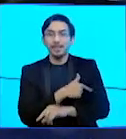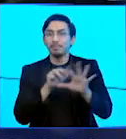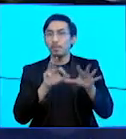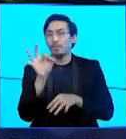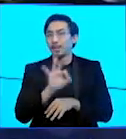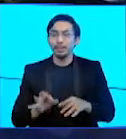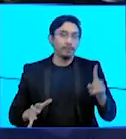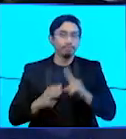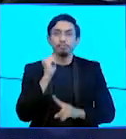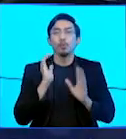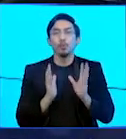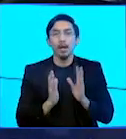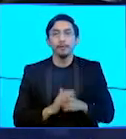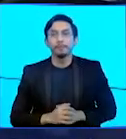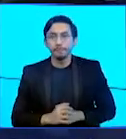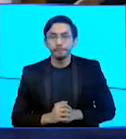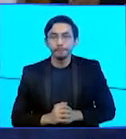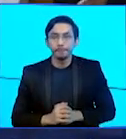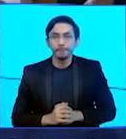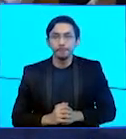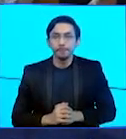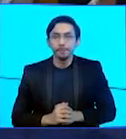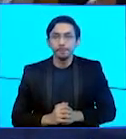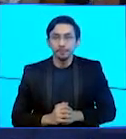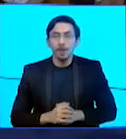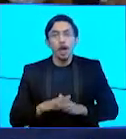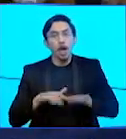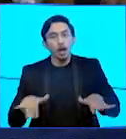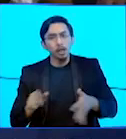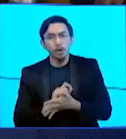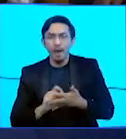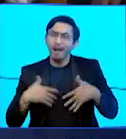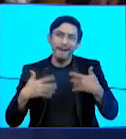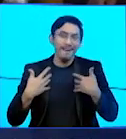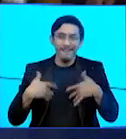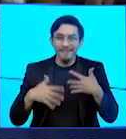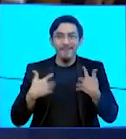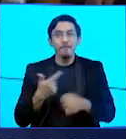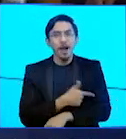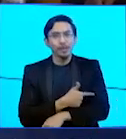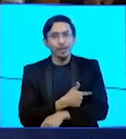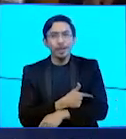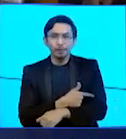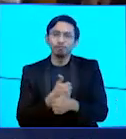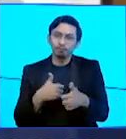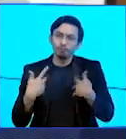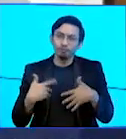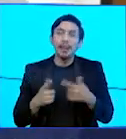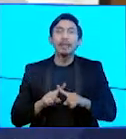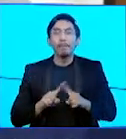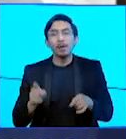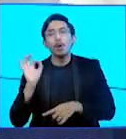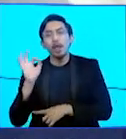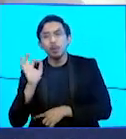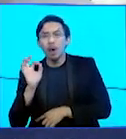Sementara itu, meskipun antusiasme vaksinasi di kalangan pelajar cukup tinggi, Dinas Pendidikan Sleman menyayangkan masih adanya orang tua yang melarang